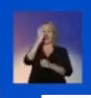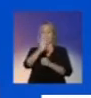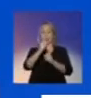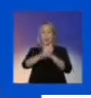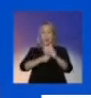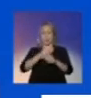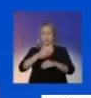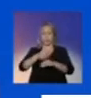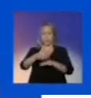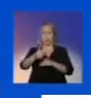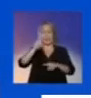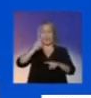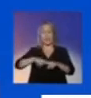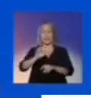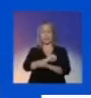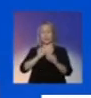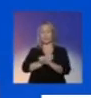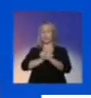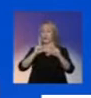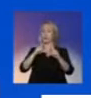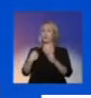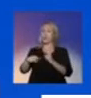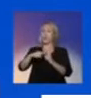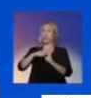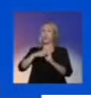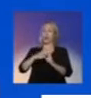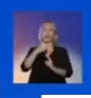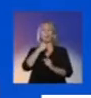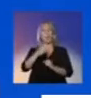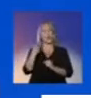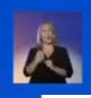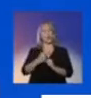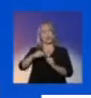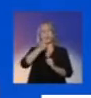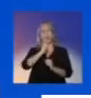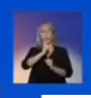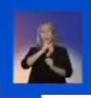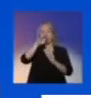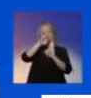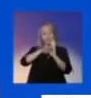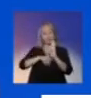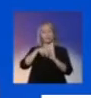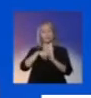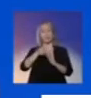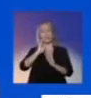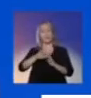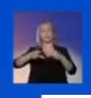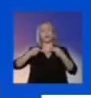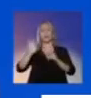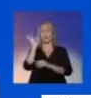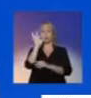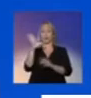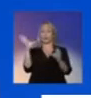προκειμένου να κερδοσκοπήσουν όλοι οι επιχειρηματικοί όμιλοι, ξένοι και ντόπιοι, γιατί